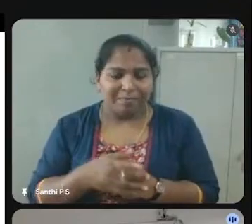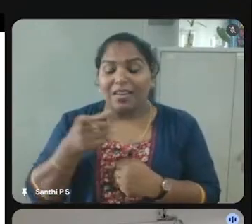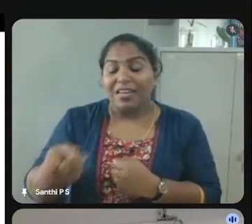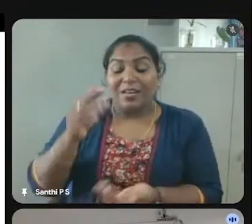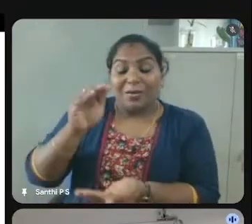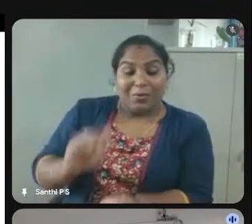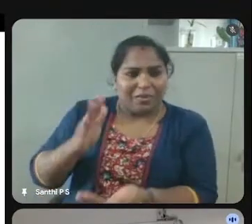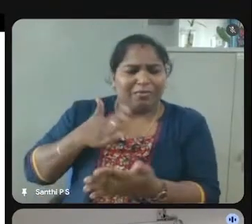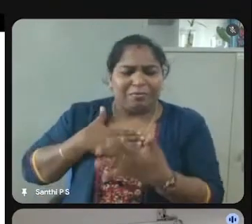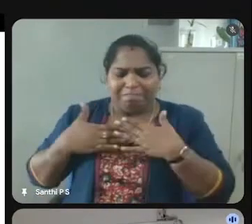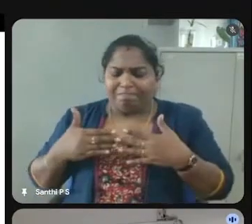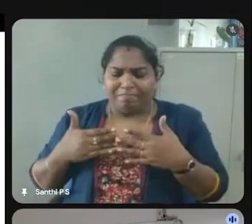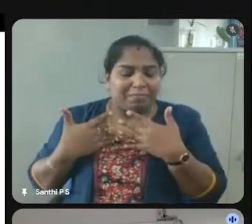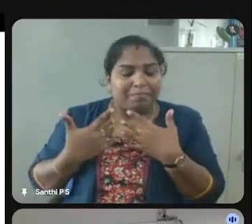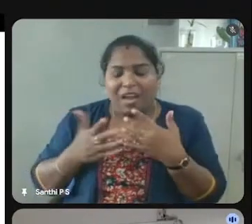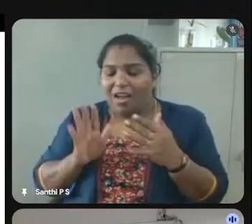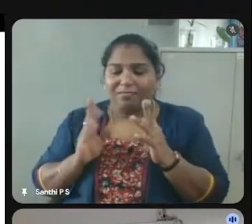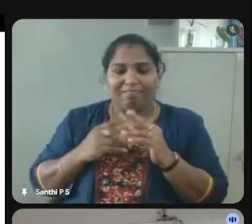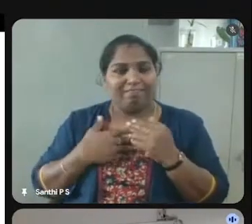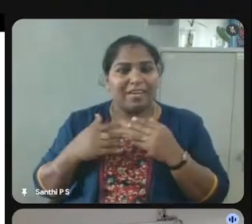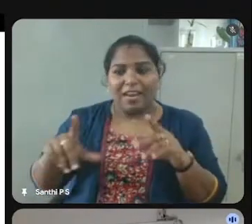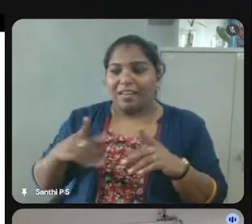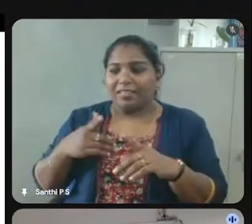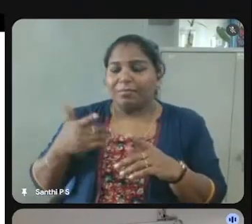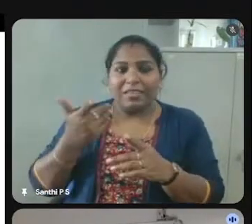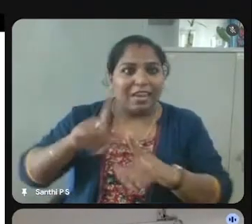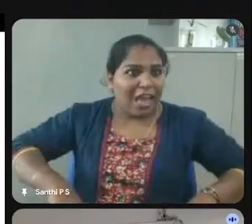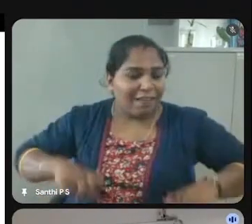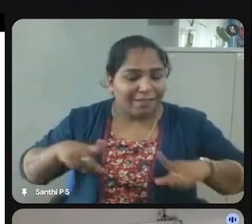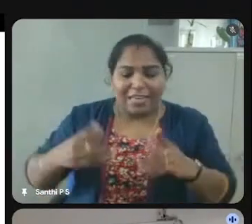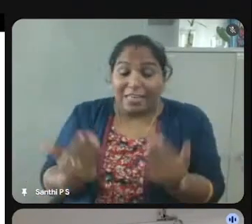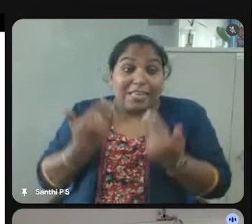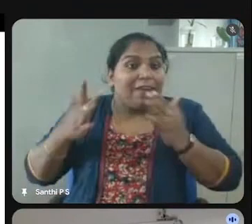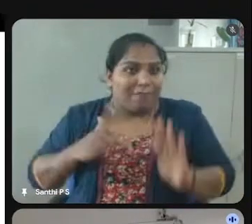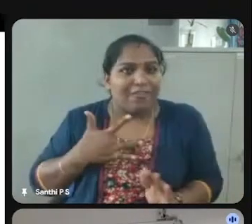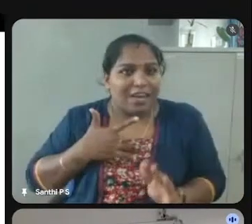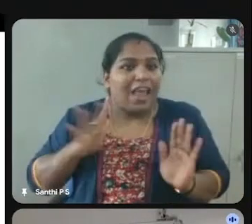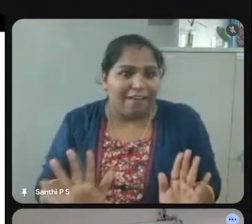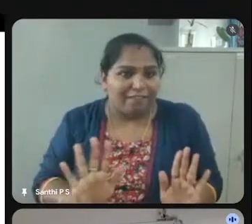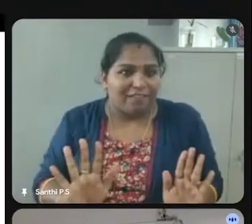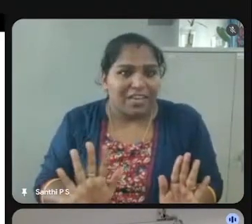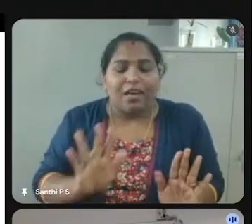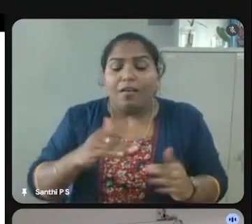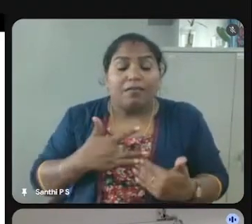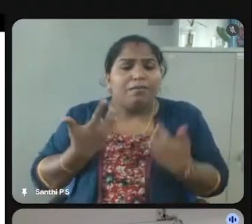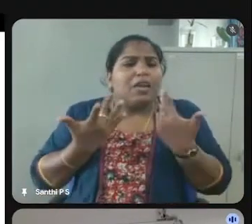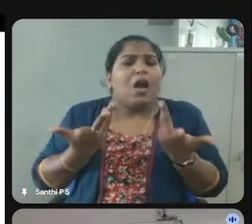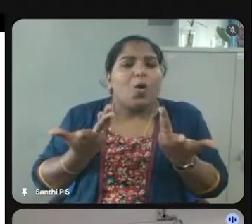സുരക്ഷിതത്വം ഫീൽ ചെയ്യിക്കുക. അവർക്ക് എന്തെങ്കിലും ബുദ്ധിമുട്ടുണ്ടാകുമ്പോൾ നമ്മളോട് വന്ന് പറയണമെങ്കിൽ നമ്മൾ അവർക്ക് വേണ്ടി നിലകൊള്ളുന്നു എന്നുള്ളൊരു ബോധ്യം വേണം.